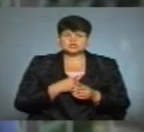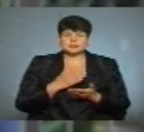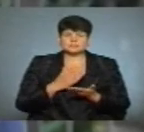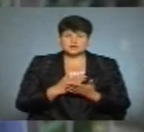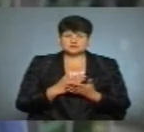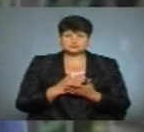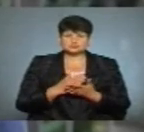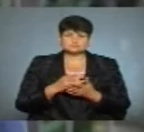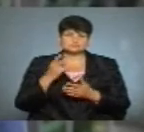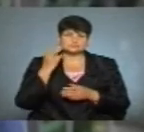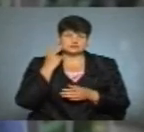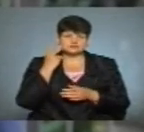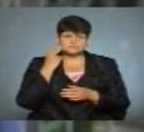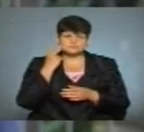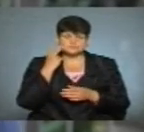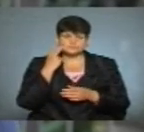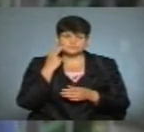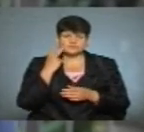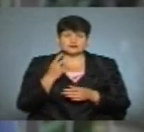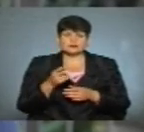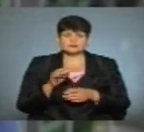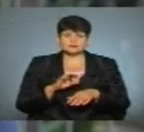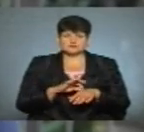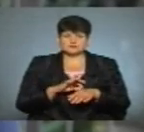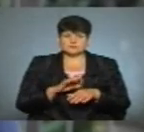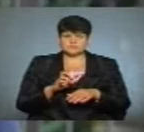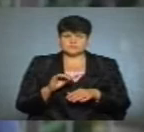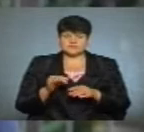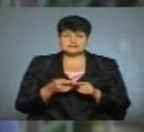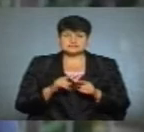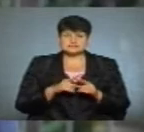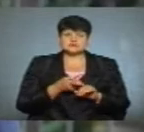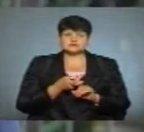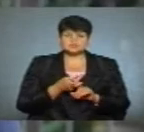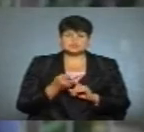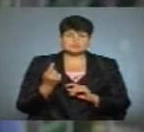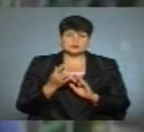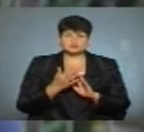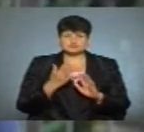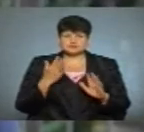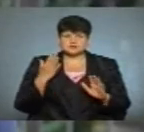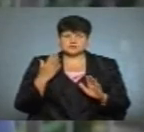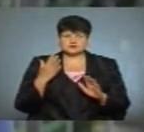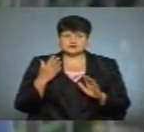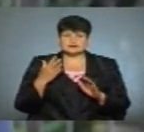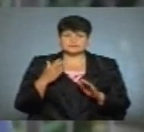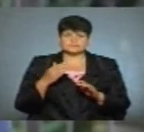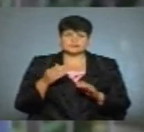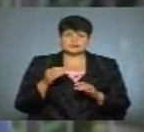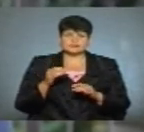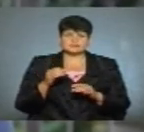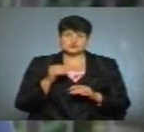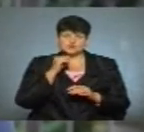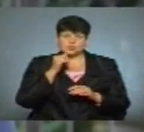хронічну супутню патологію. І це стосується в першу чергу ендокринних захворювань, таких